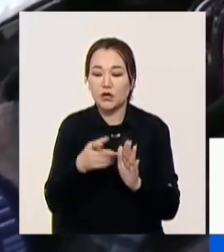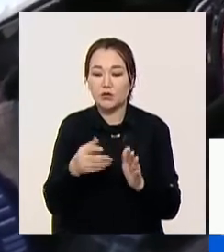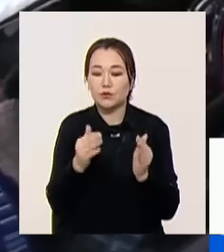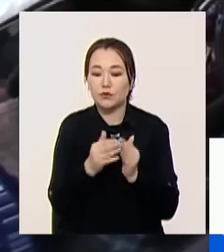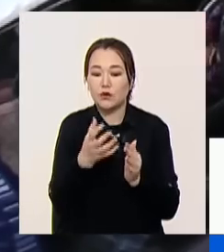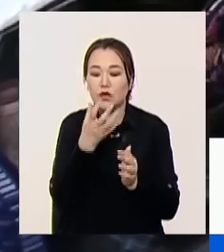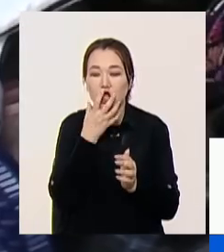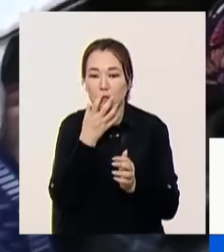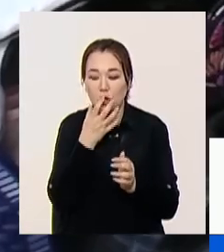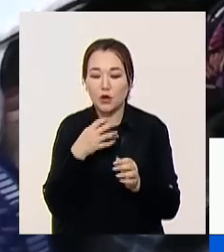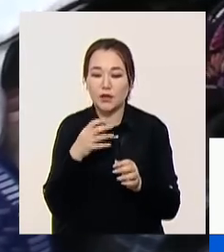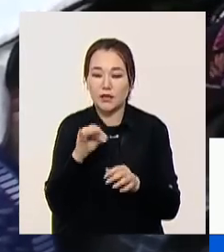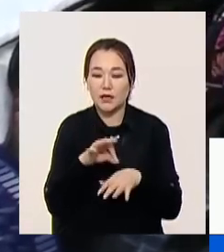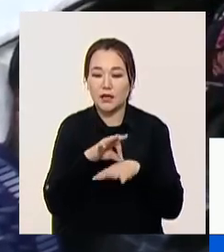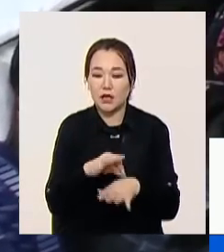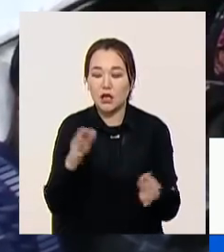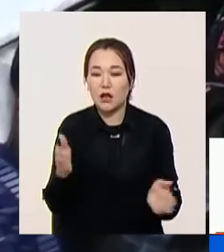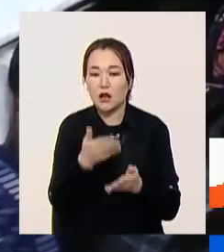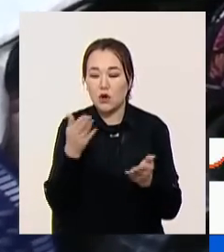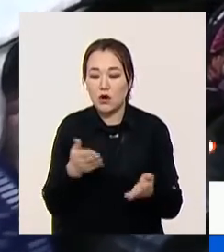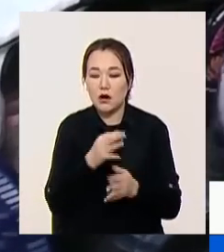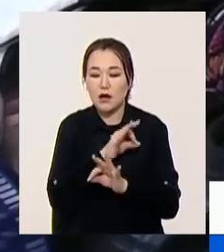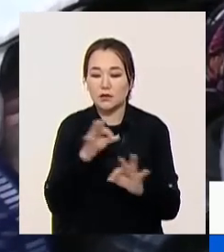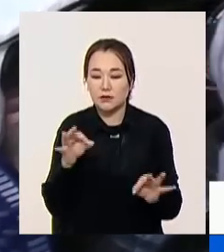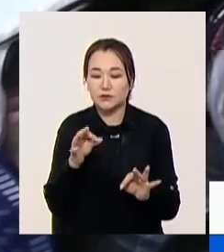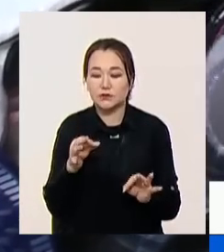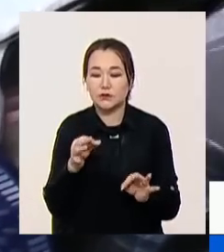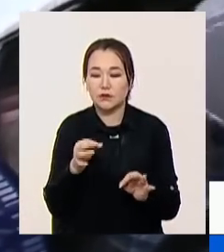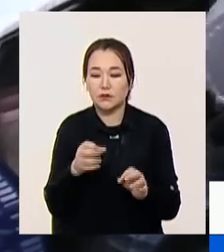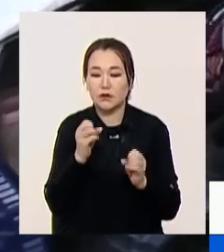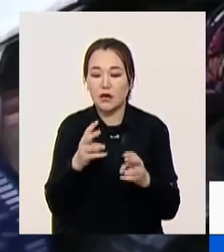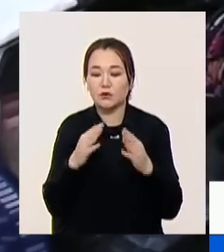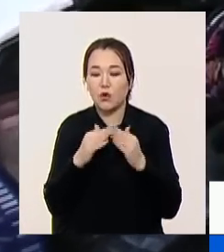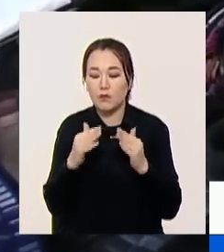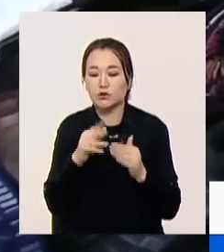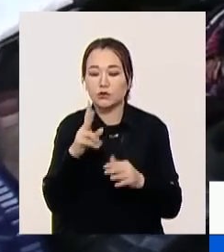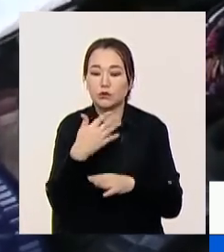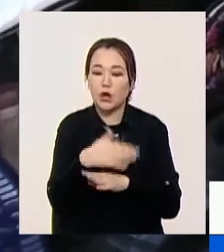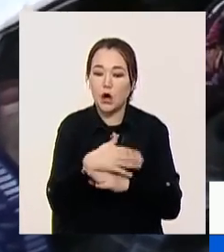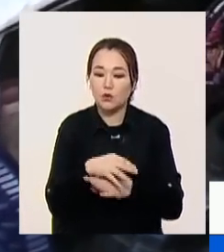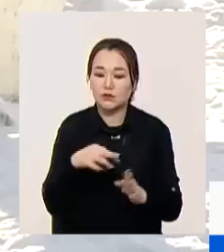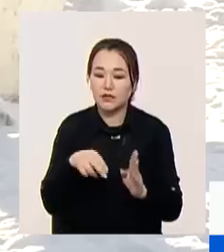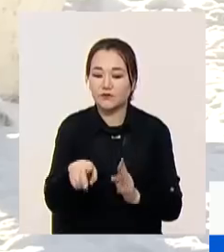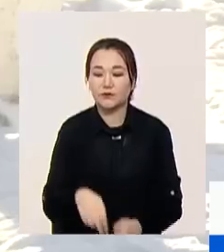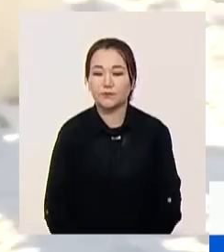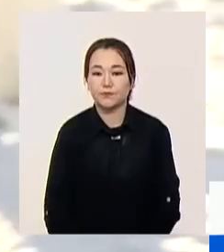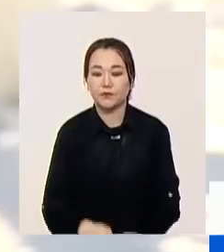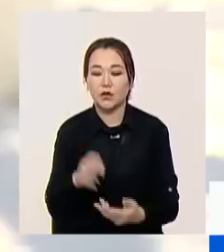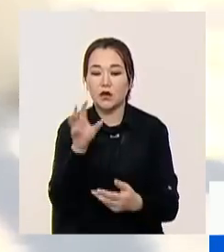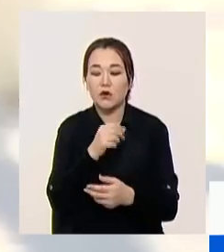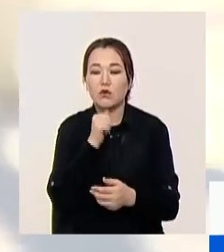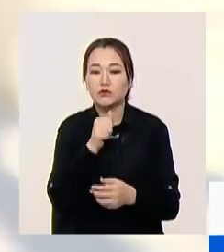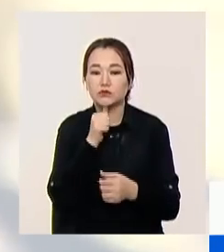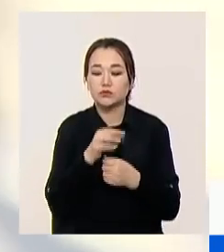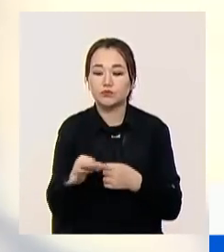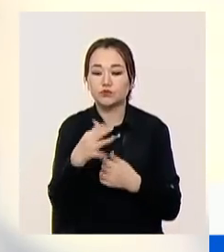теплее. И носится хорошо, легкий. Отличный прям, как домашний, кто-то на улице одевает. В Костанайской области